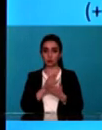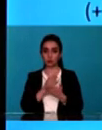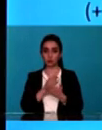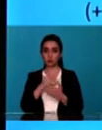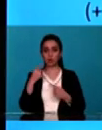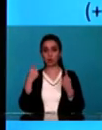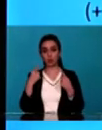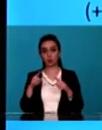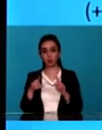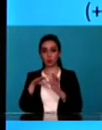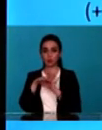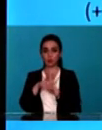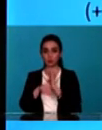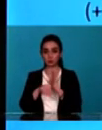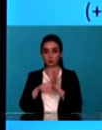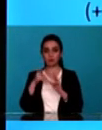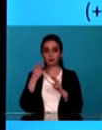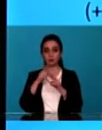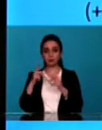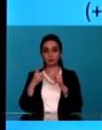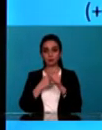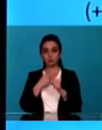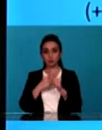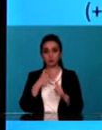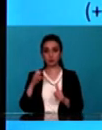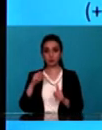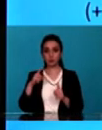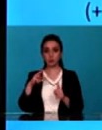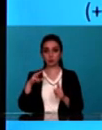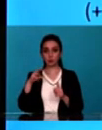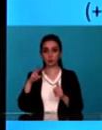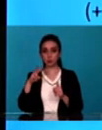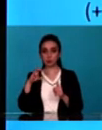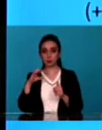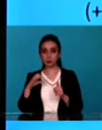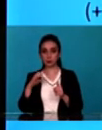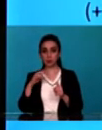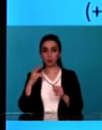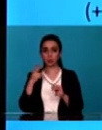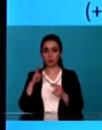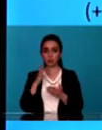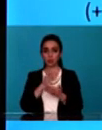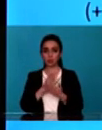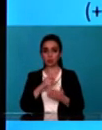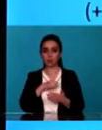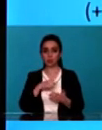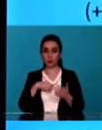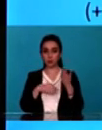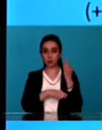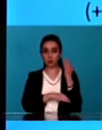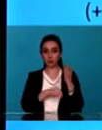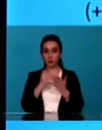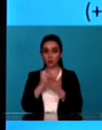на другой вкладке, которая называется у нас Samples, вот она здесь выделена, она находится в самом конце